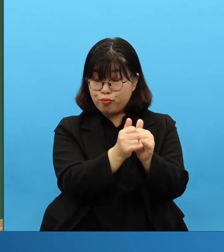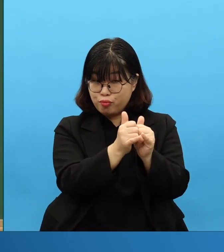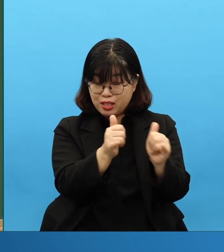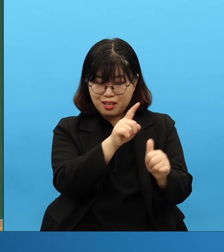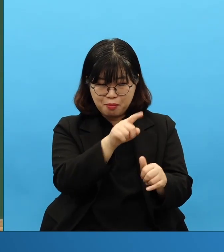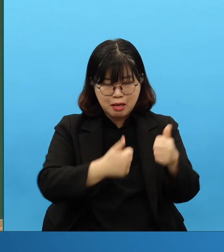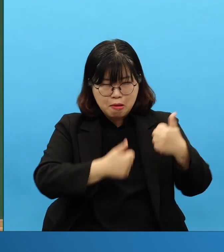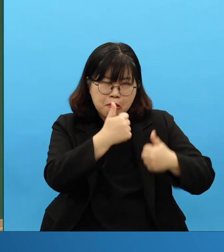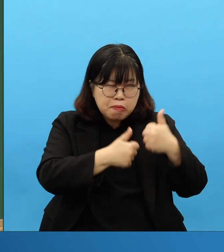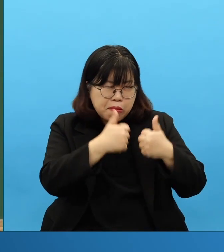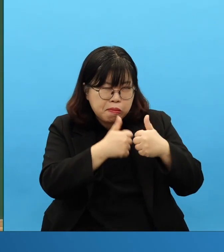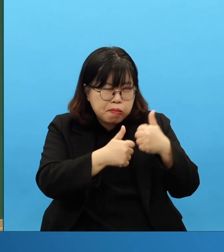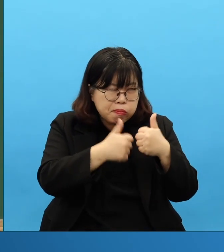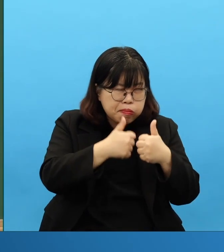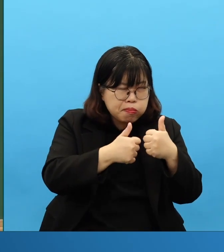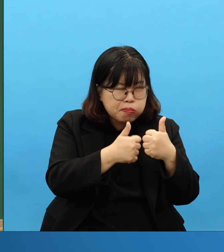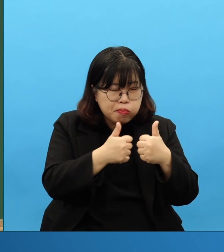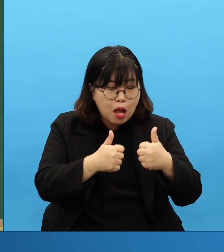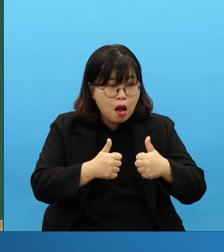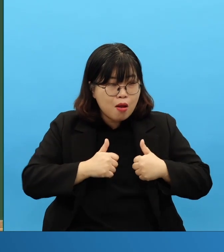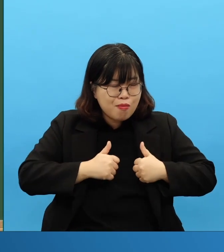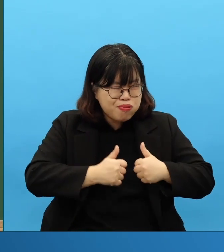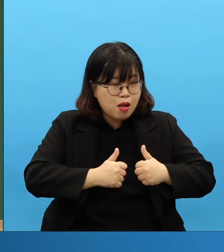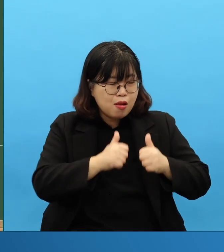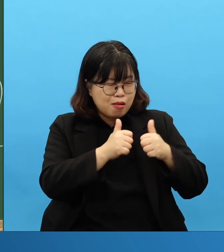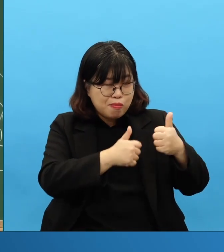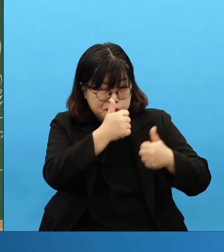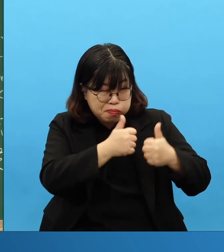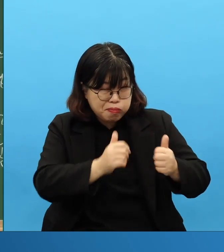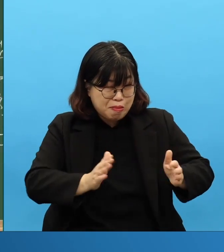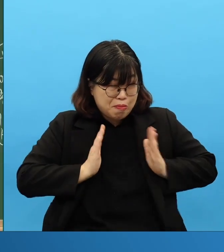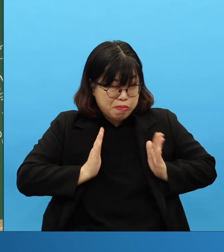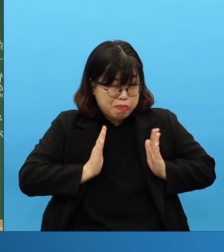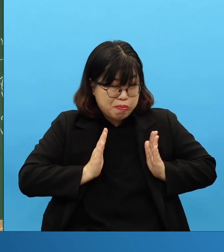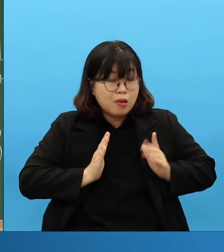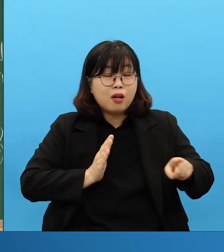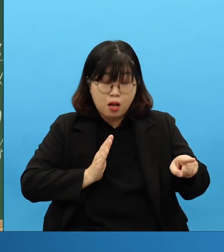앞서가는 겁니다. 미신자와 競争によって 皆さんは